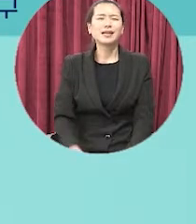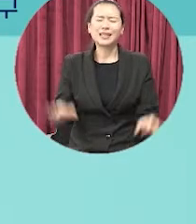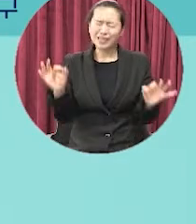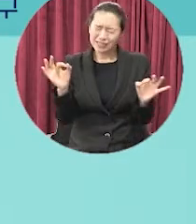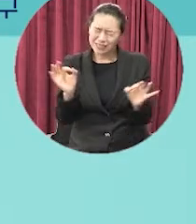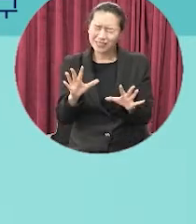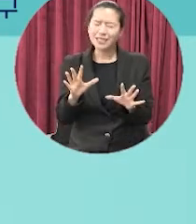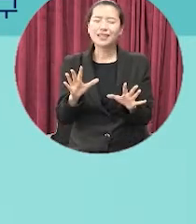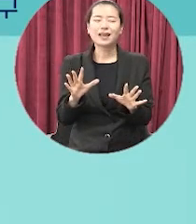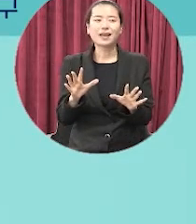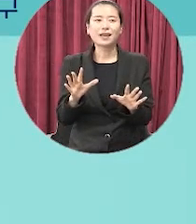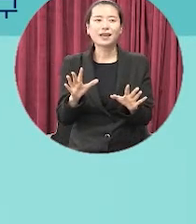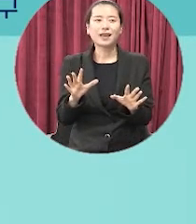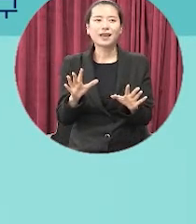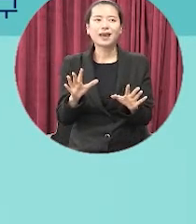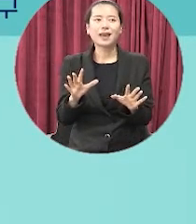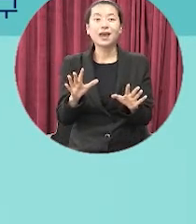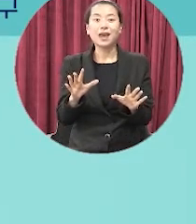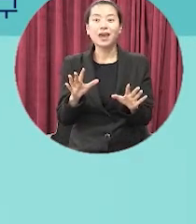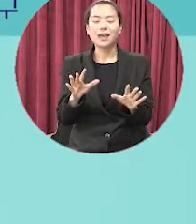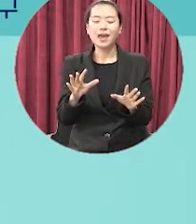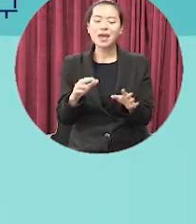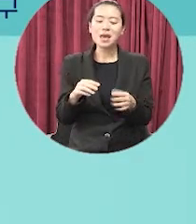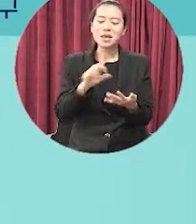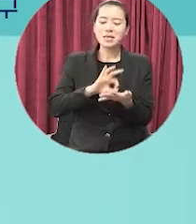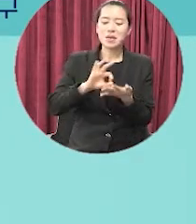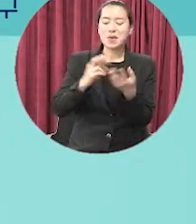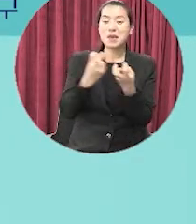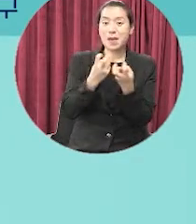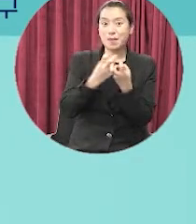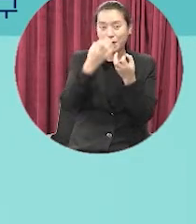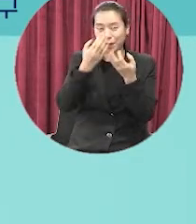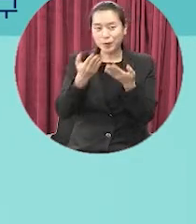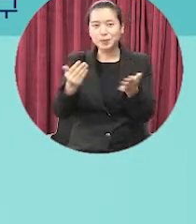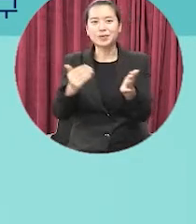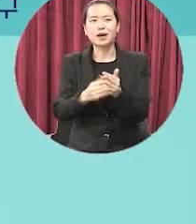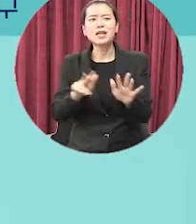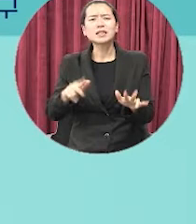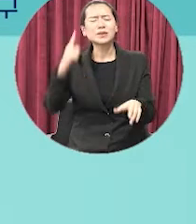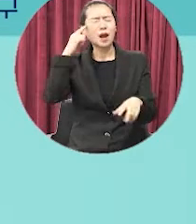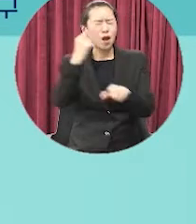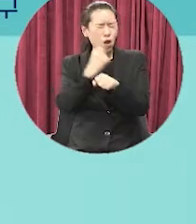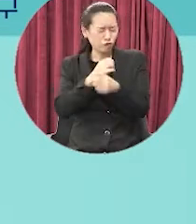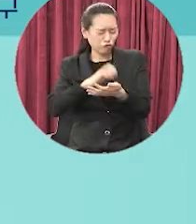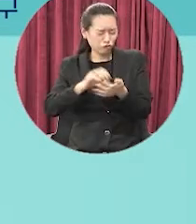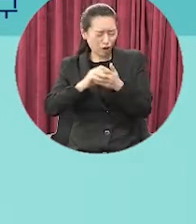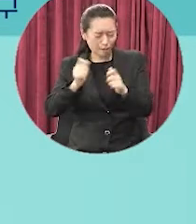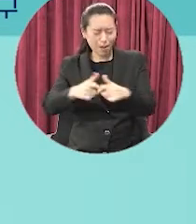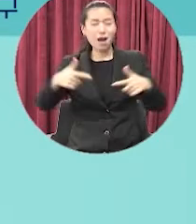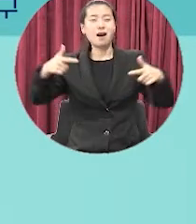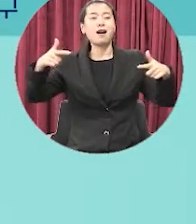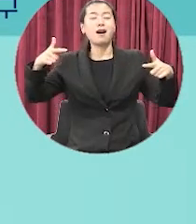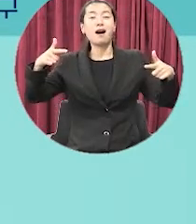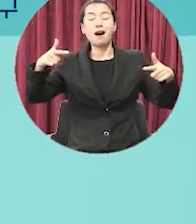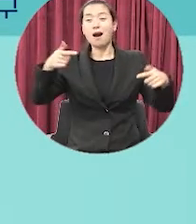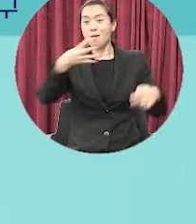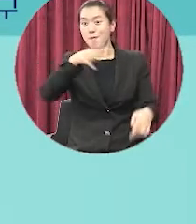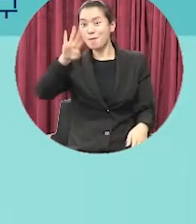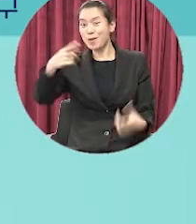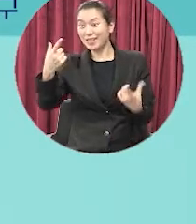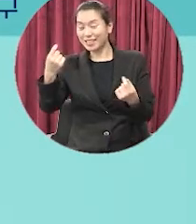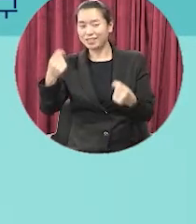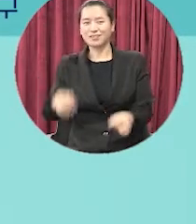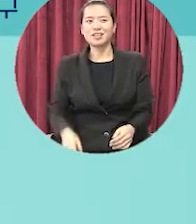횡단해서 이용하기 위해 짧게 대모 보였구요 연구생 건수가 요즘에 이제 급속도로 늘어 서 뭐 이런 커버를 보이고 있고요